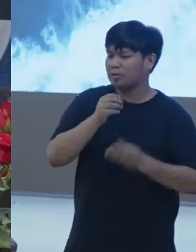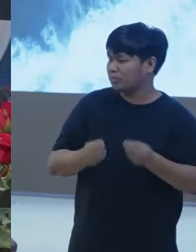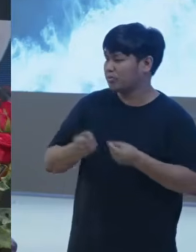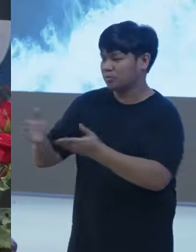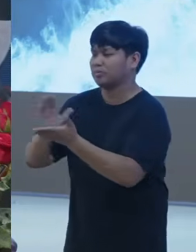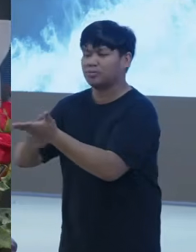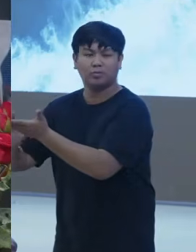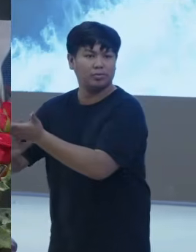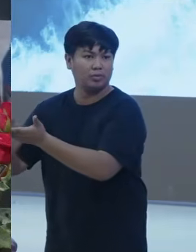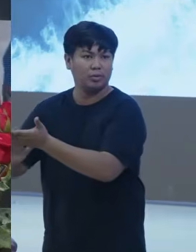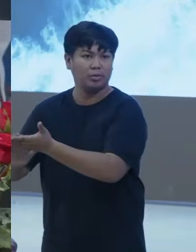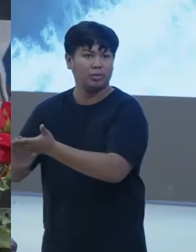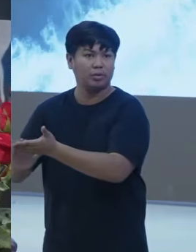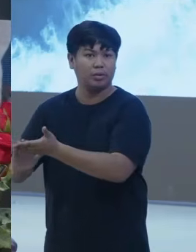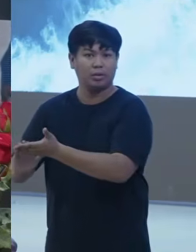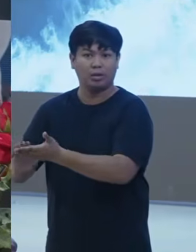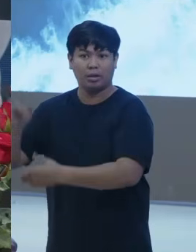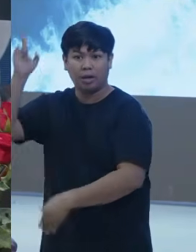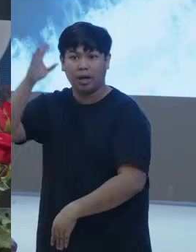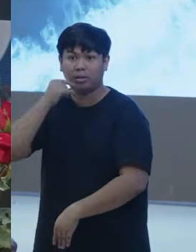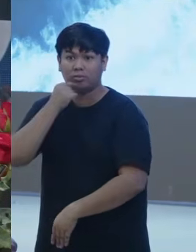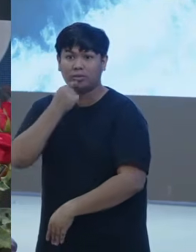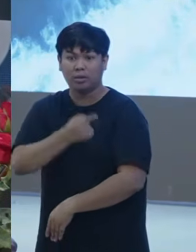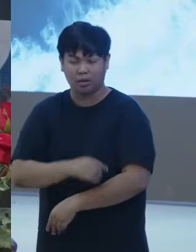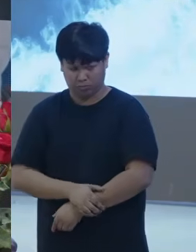patatawarin. Talaga?